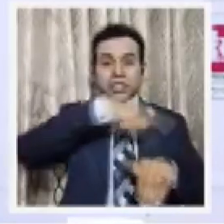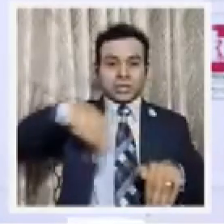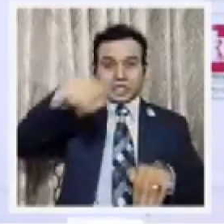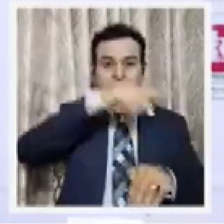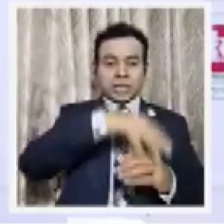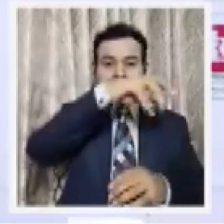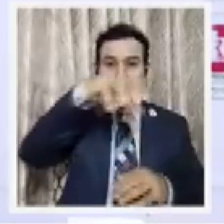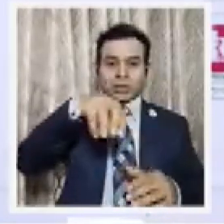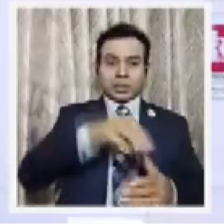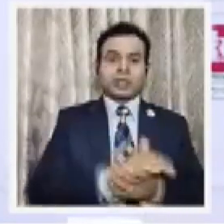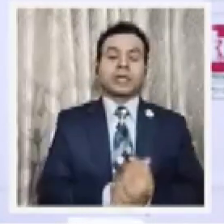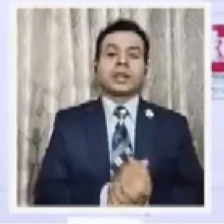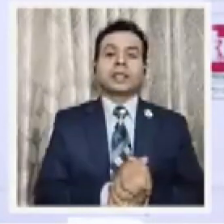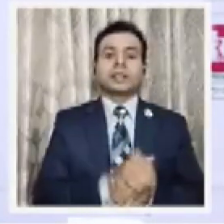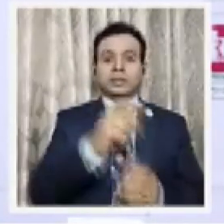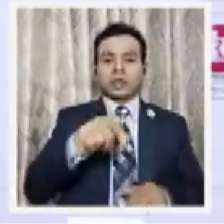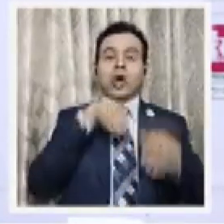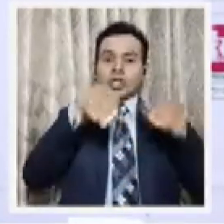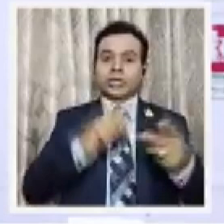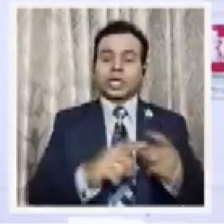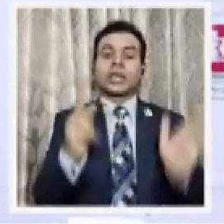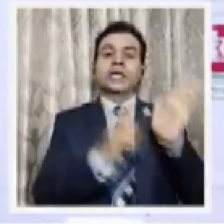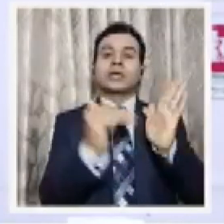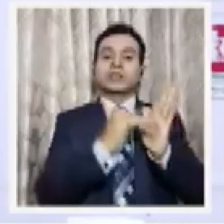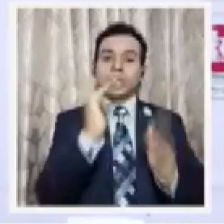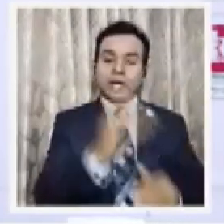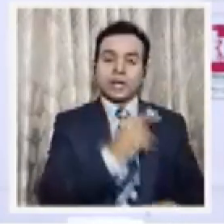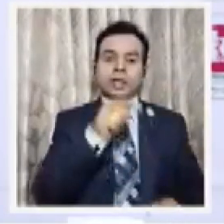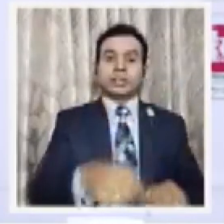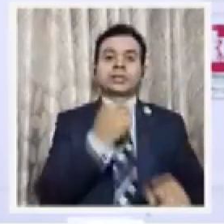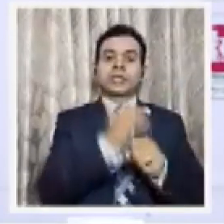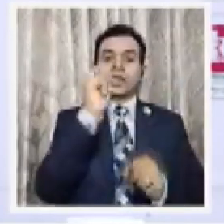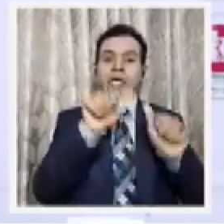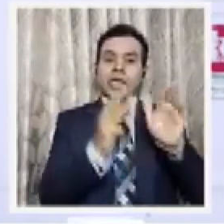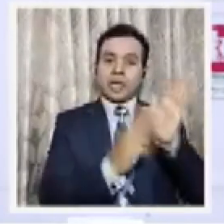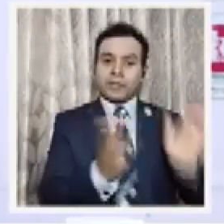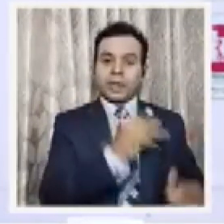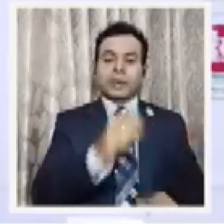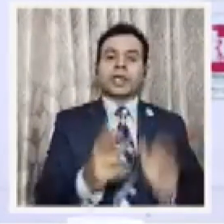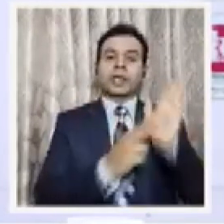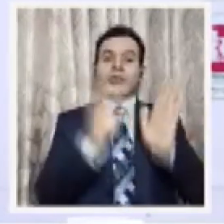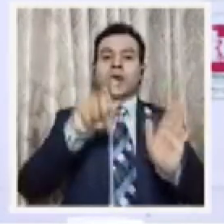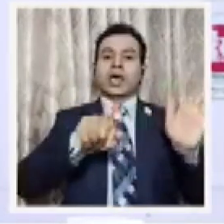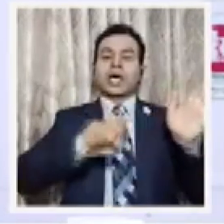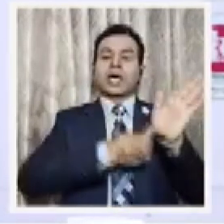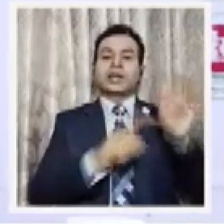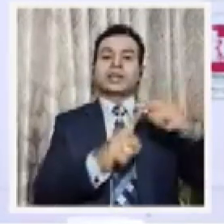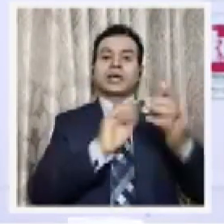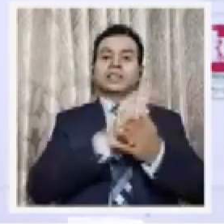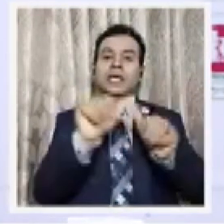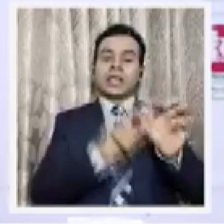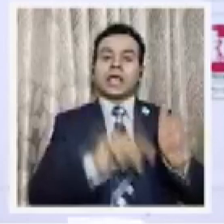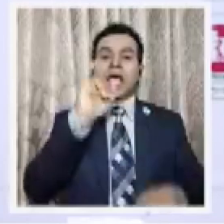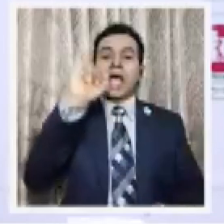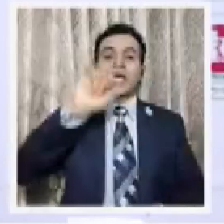এবং ওশেনিয়ায় যে 4টি দেশে সর্বাধিক মৃত্যু রিপোর্ট হয়েছে, যদিও মৃত্যুর সংখ্যা অনেক কম, অস্ট্রেলিয়া,